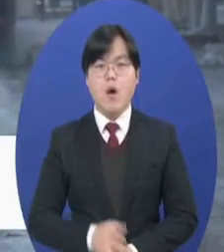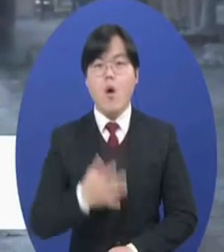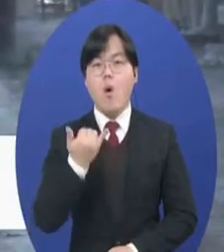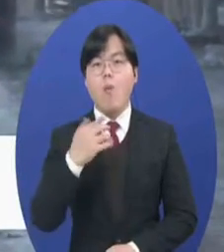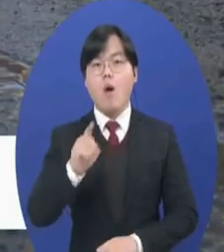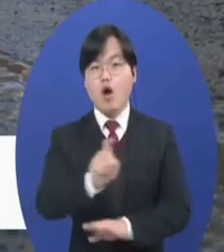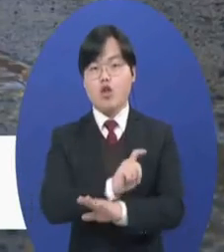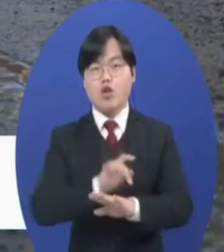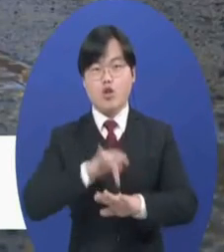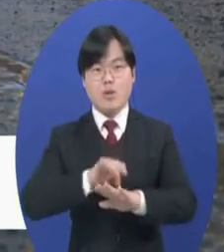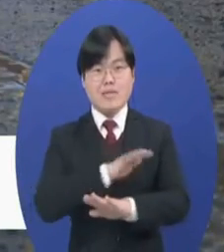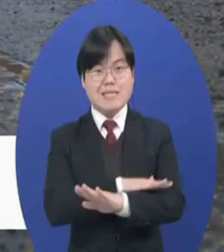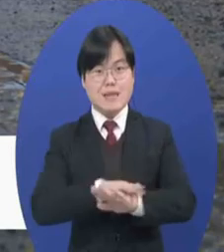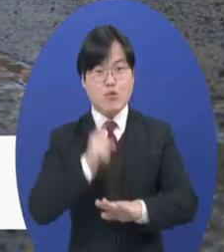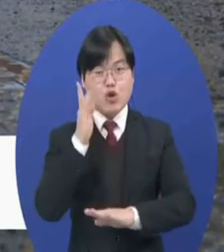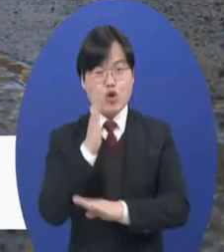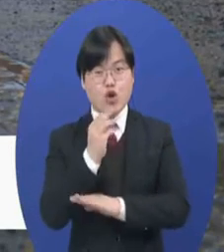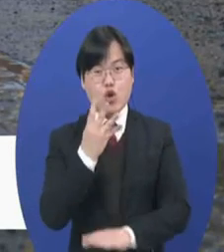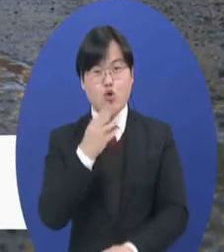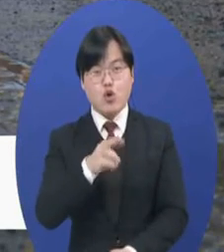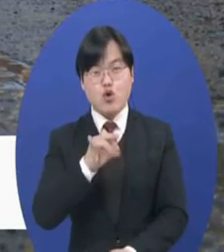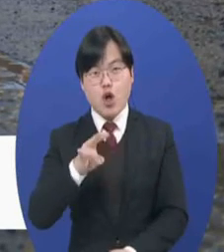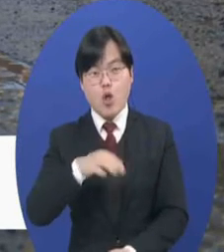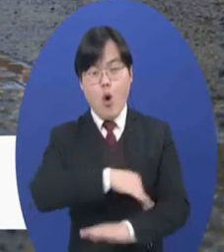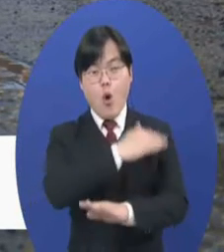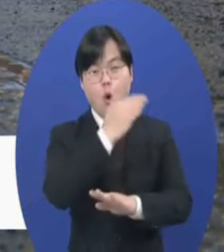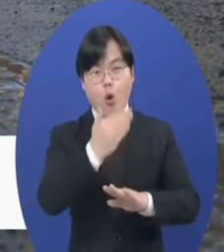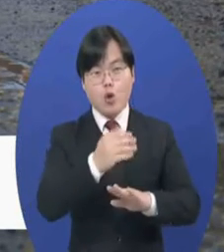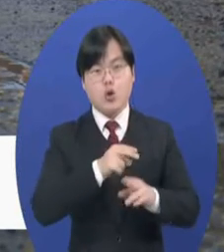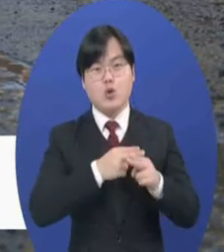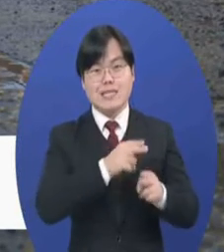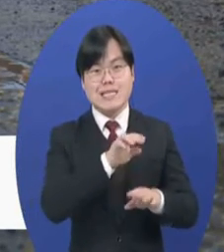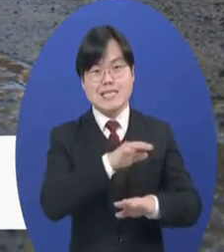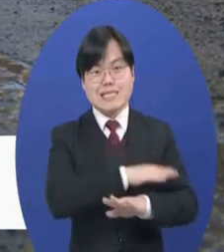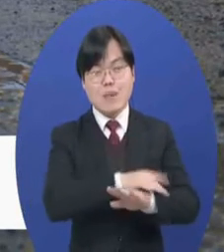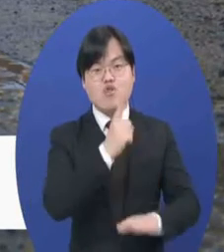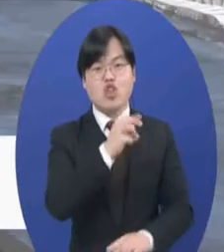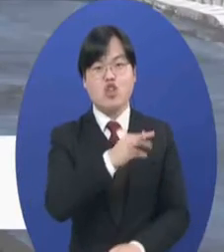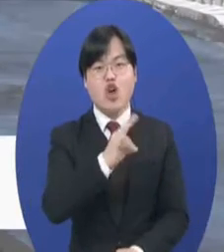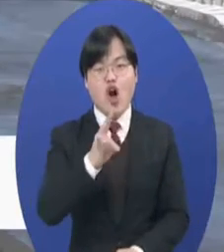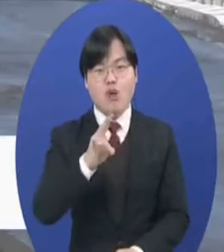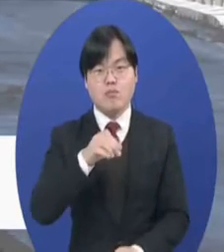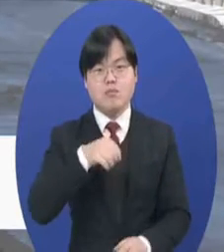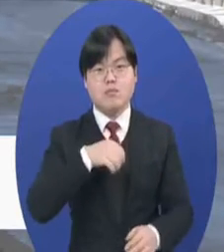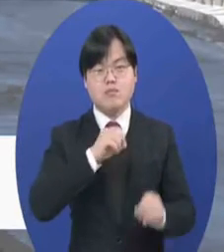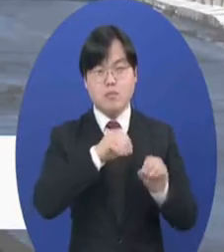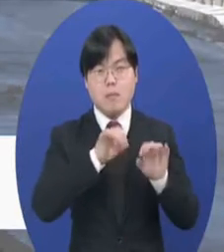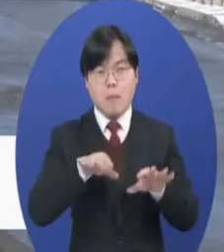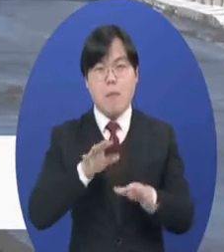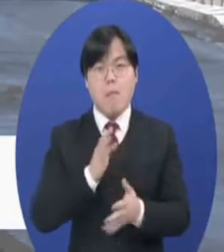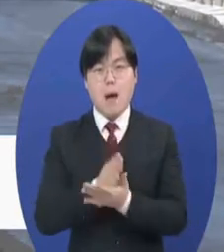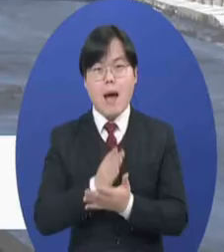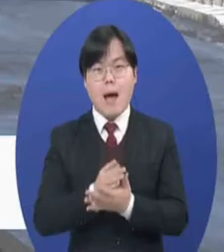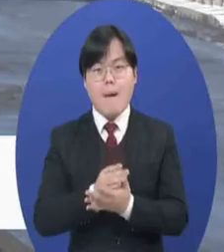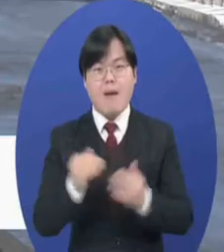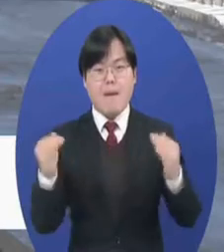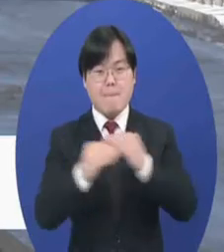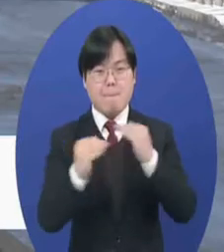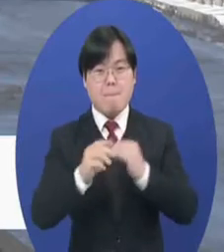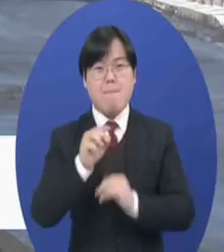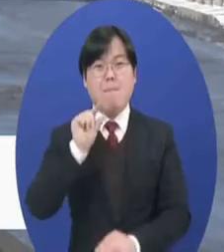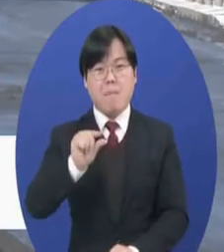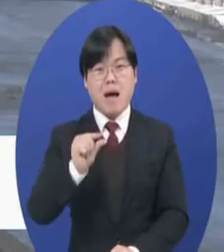Улаанбаатар хотын төвийн замуудад хоногтой 4 тонн, уулын зам болон туслах замуудад 1 тонн бодис цацаж байна. Зорчих хөдөлгөөн бага байгаа учраас өглөө оройдоо өмнөх